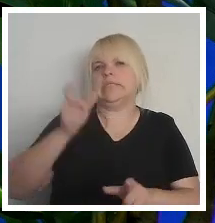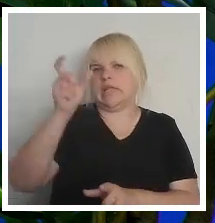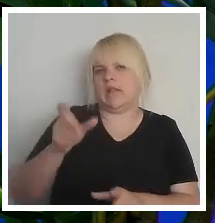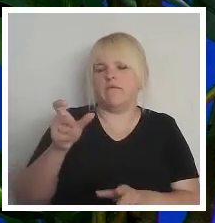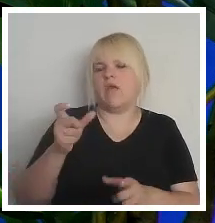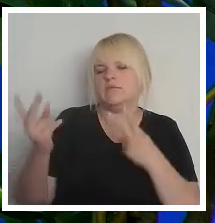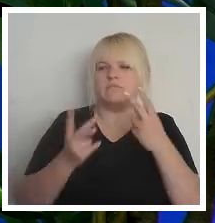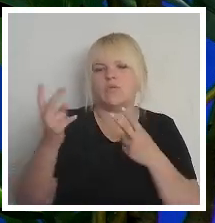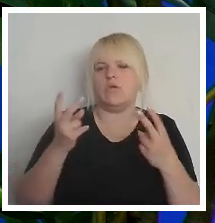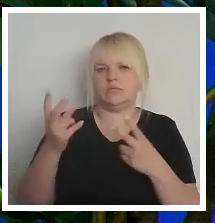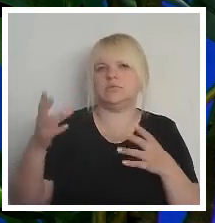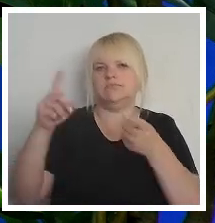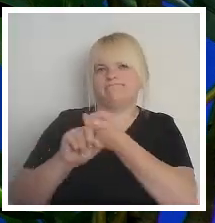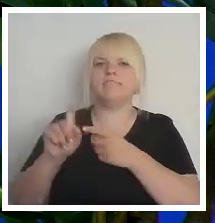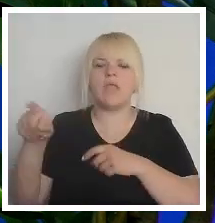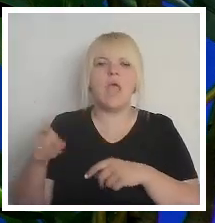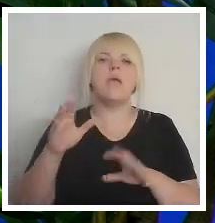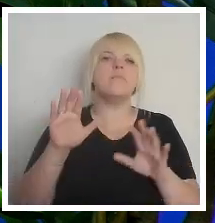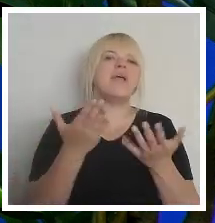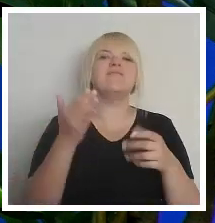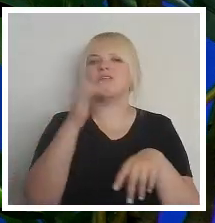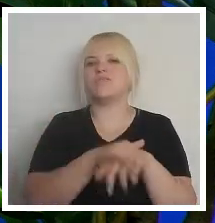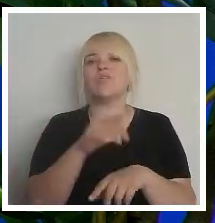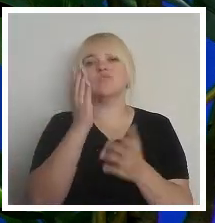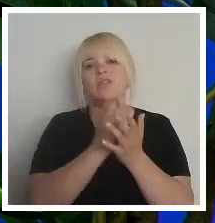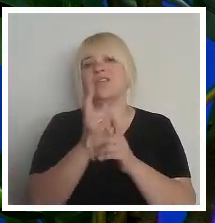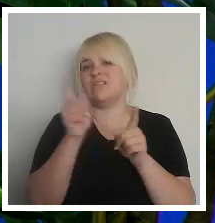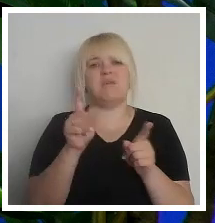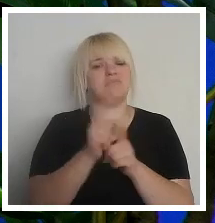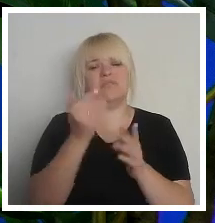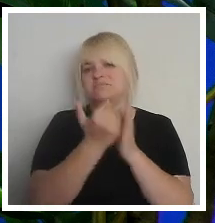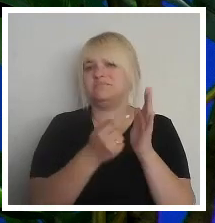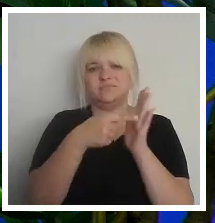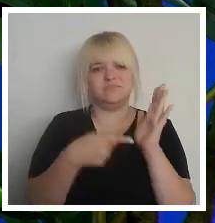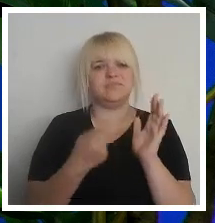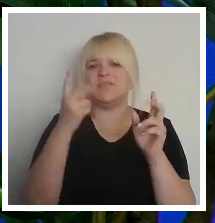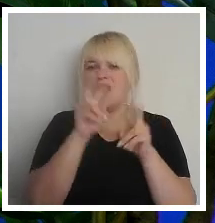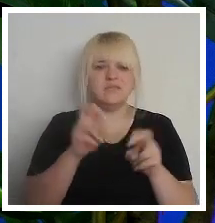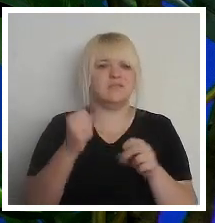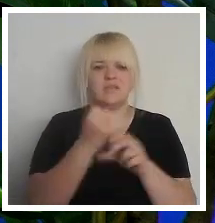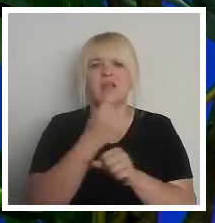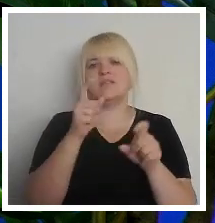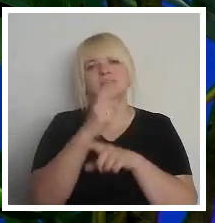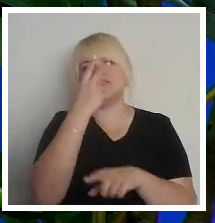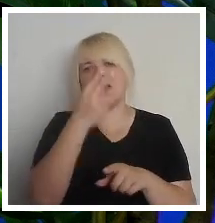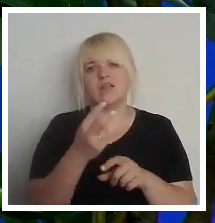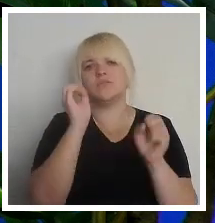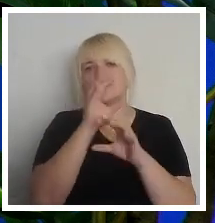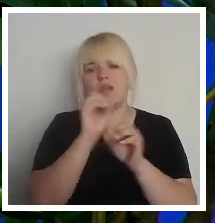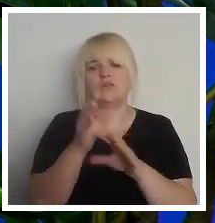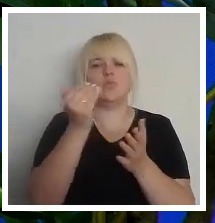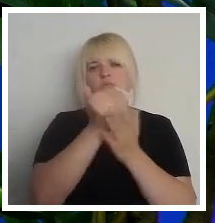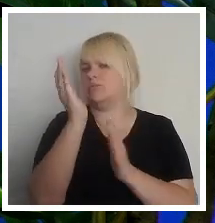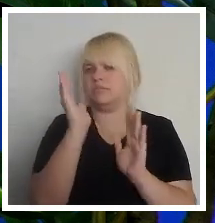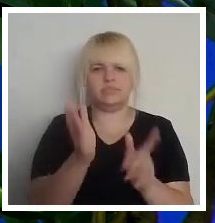Faktoloģiski, pavisam noteikti, mēs to tāpat turpināsim, gan analizēt, gan skatīties un skaidrot un sekot